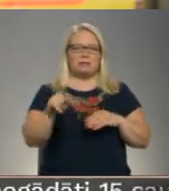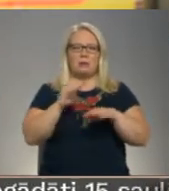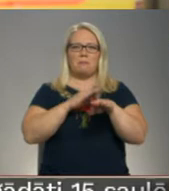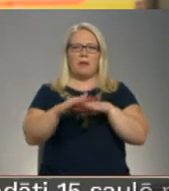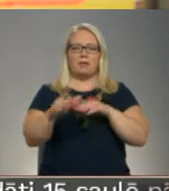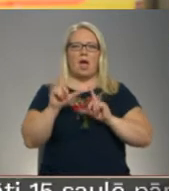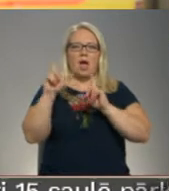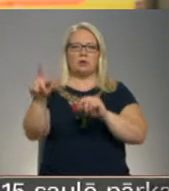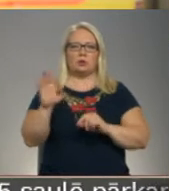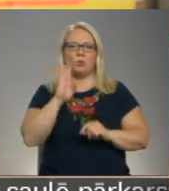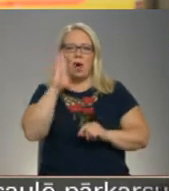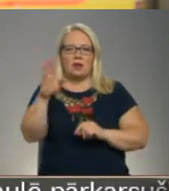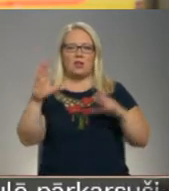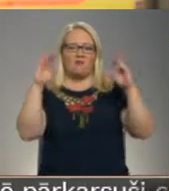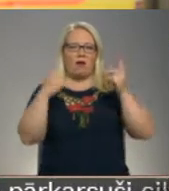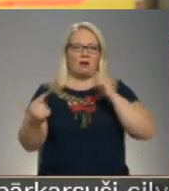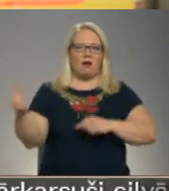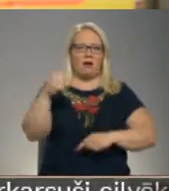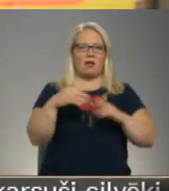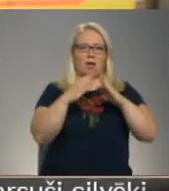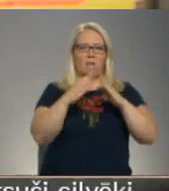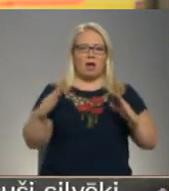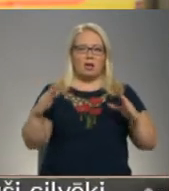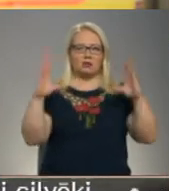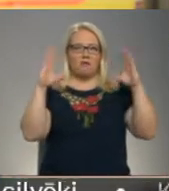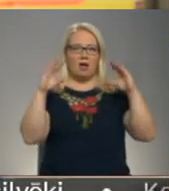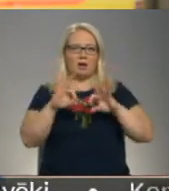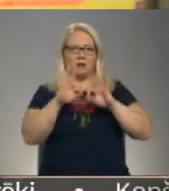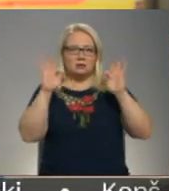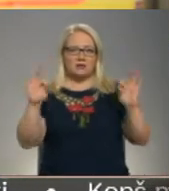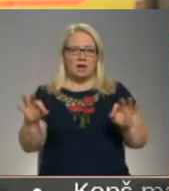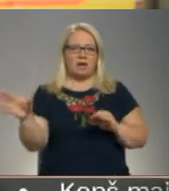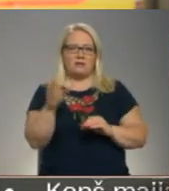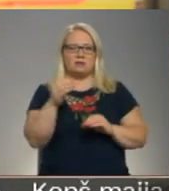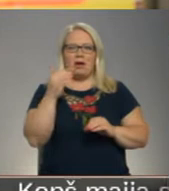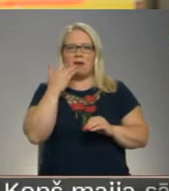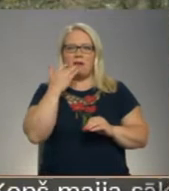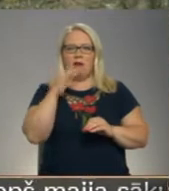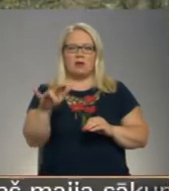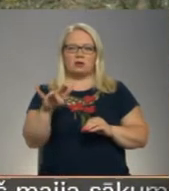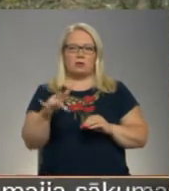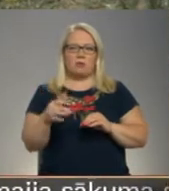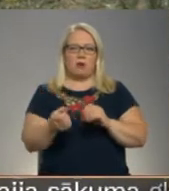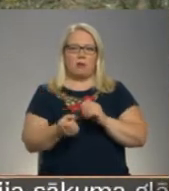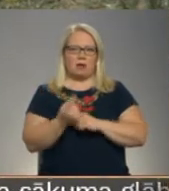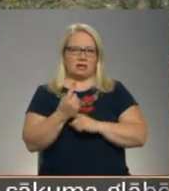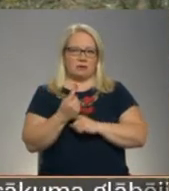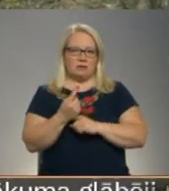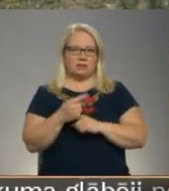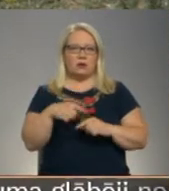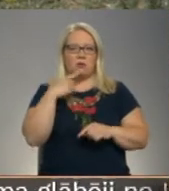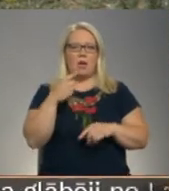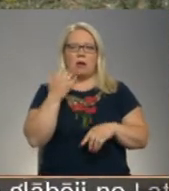no rīta un tikai vakarā braucam mājās. Un tad vakarpus arī sāks viss šīs te karstuma dūrienu pazīmes.